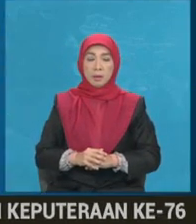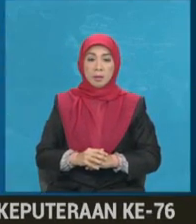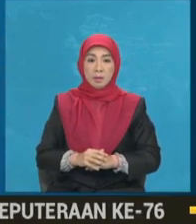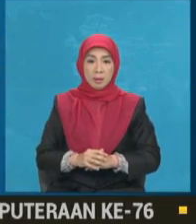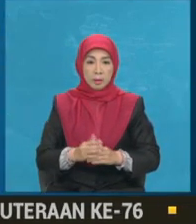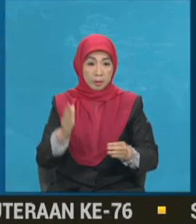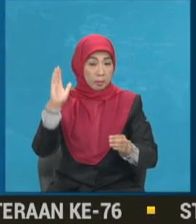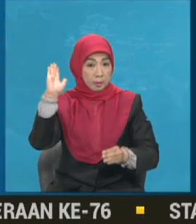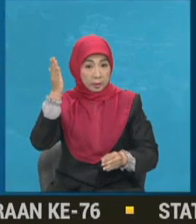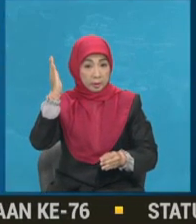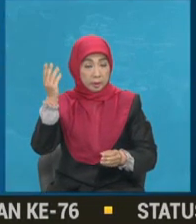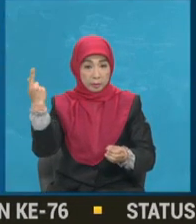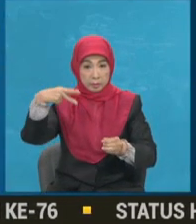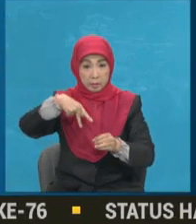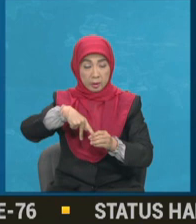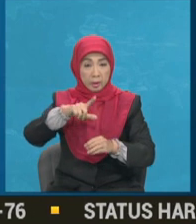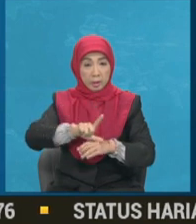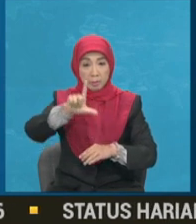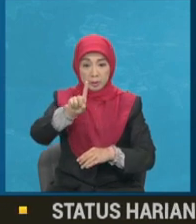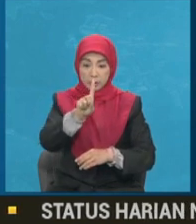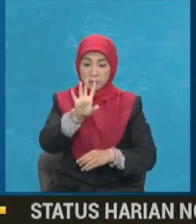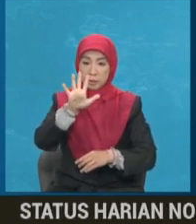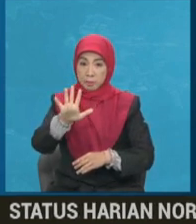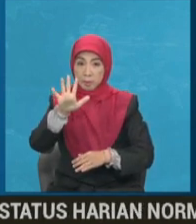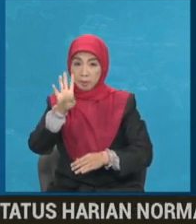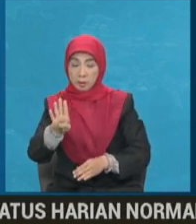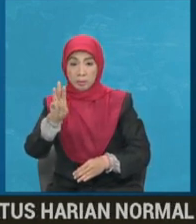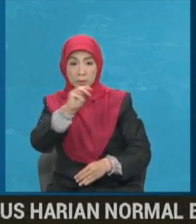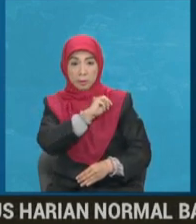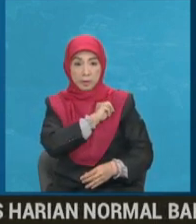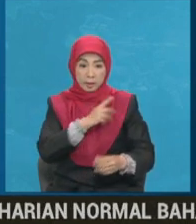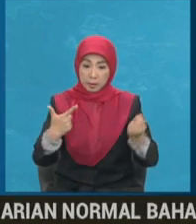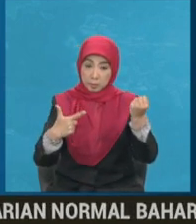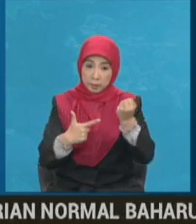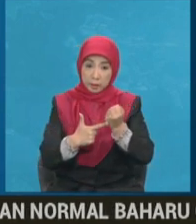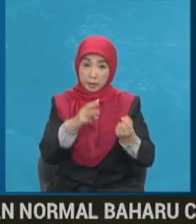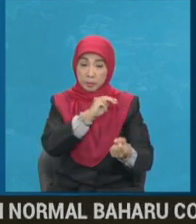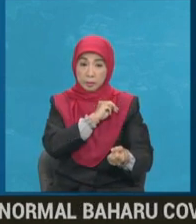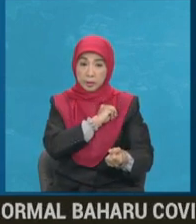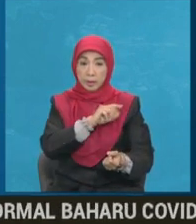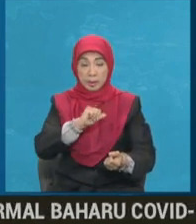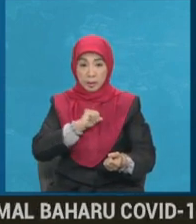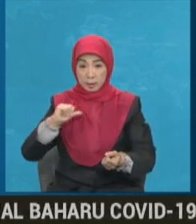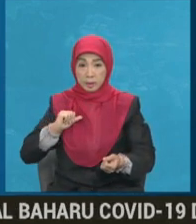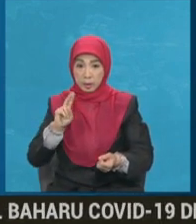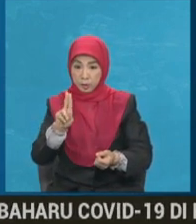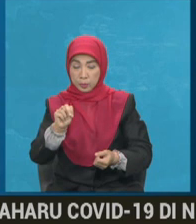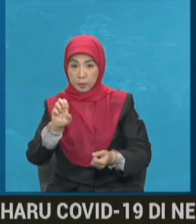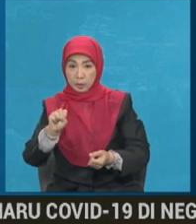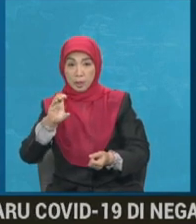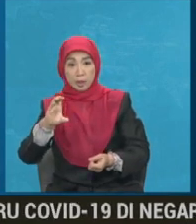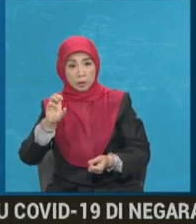presiden kemunculan disertai oleh lebih 154 menteri dan timbalan menteri dari para ahli anggota Jones ko